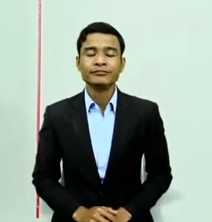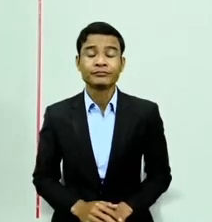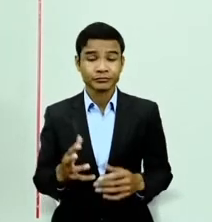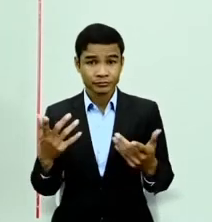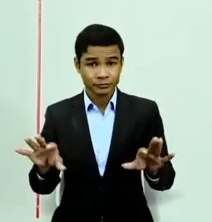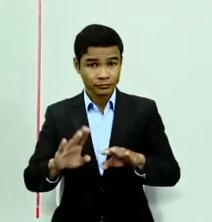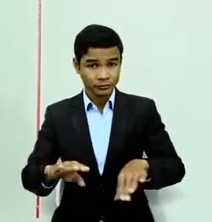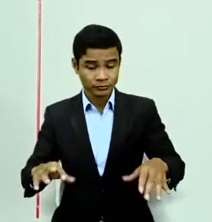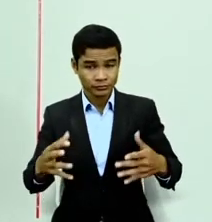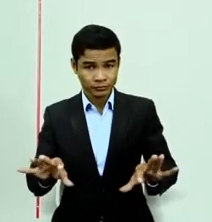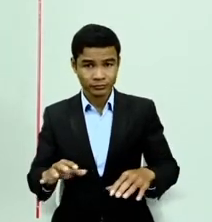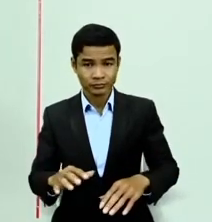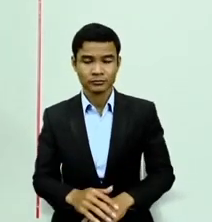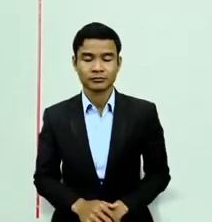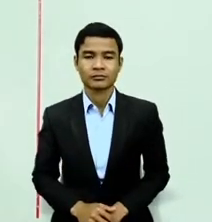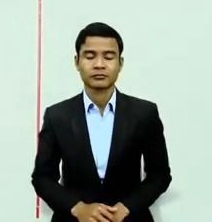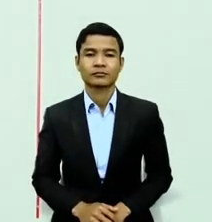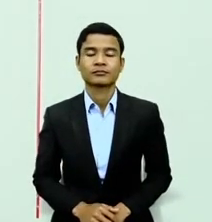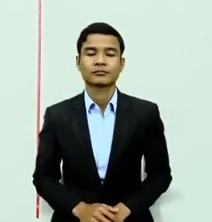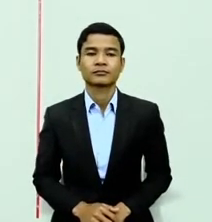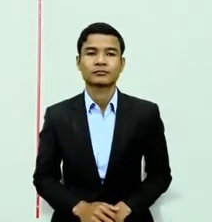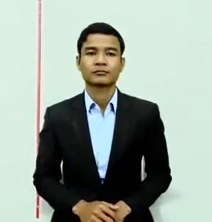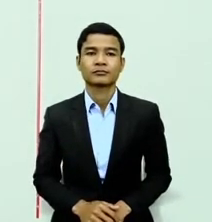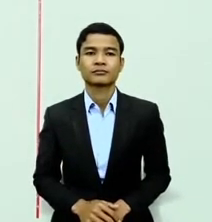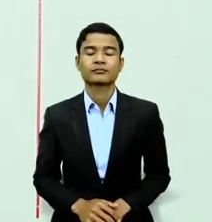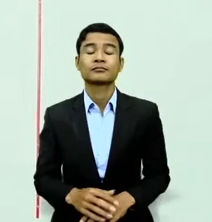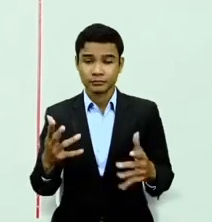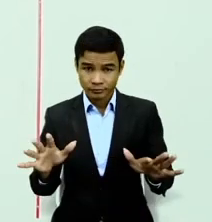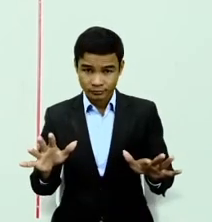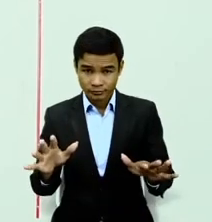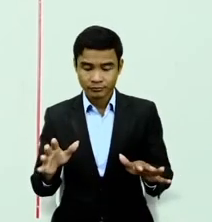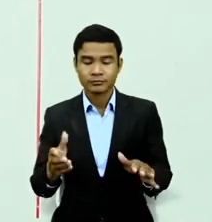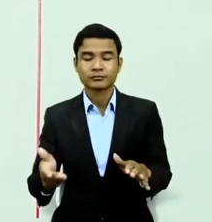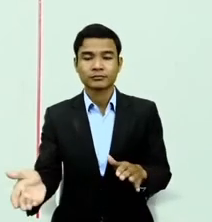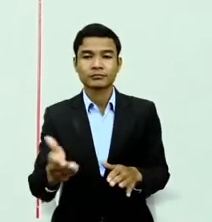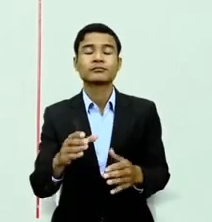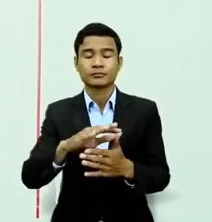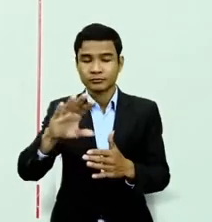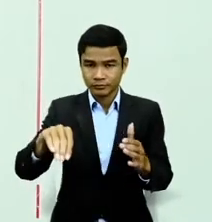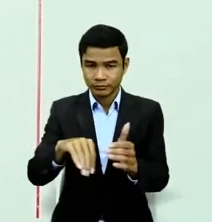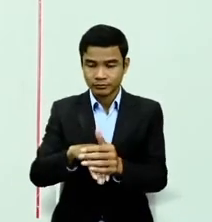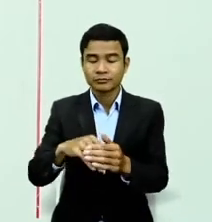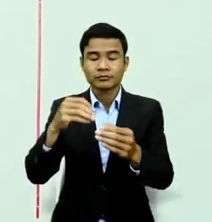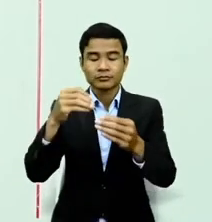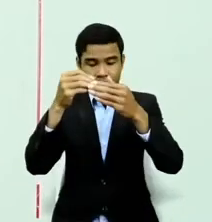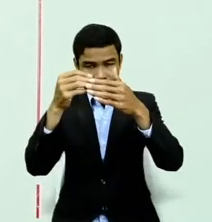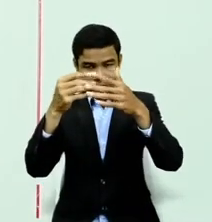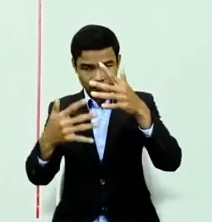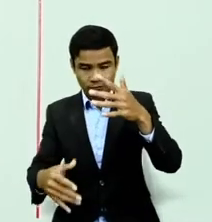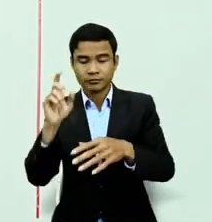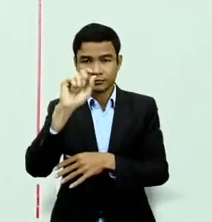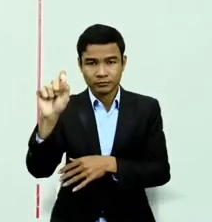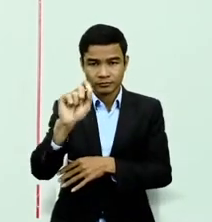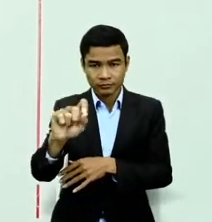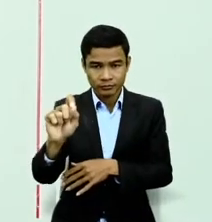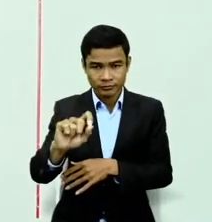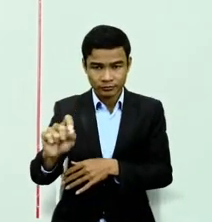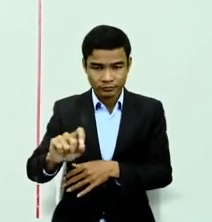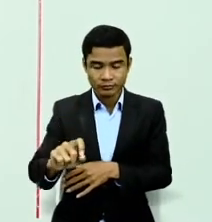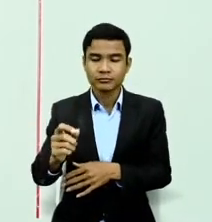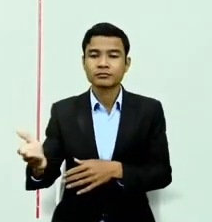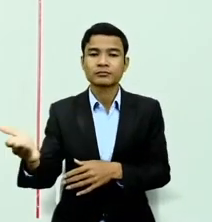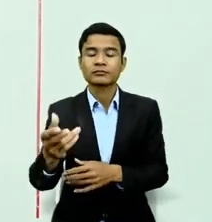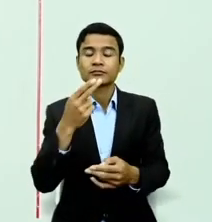Chà, nữa con. Chà, chắc phần năng sân nè con. Chắc là vậy tình ơn này cứ chơi chùm lại được đế. Chà, nè cứ rút promo phí.